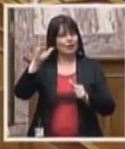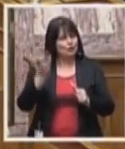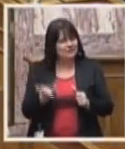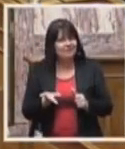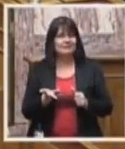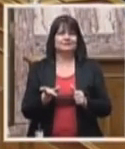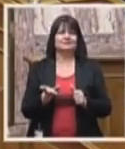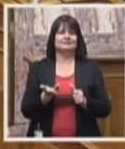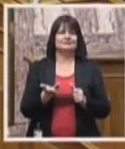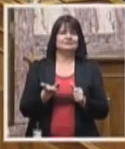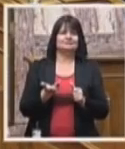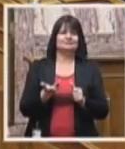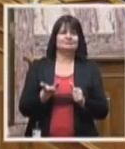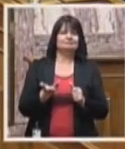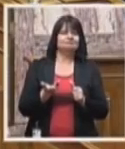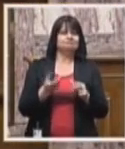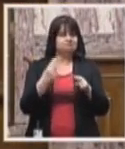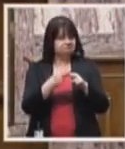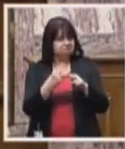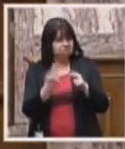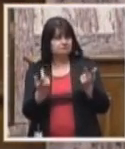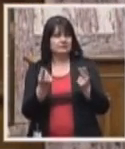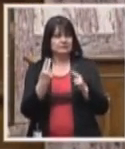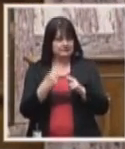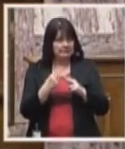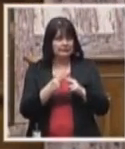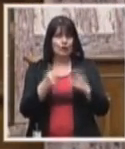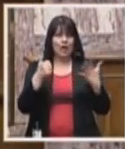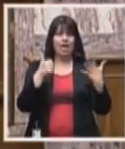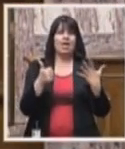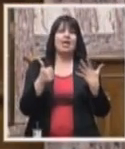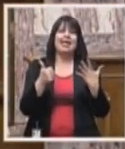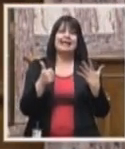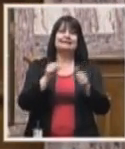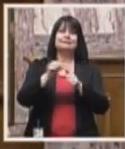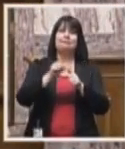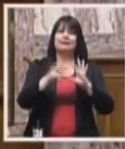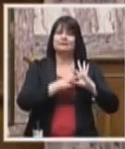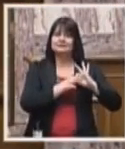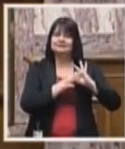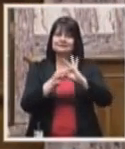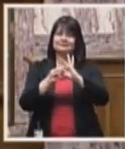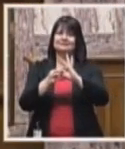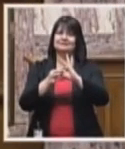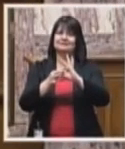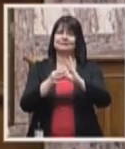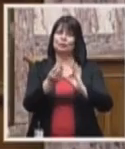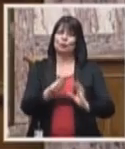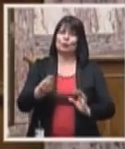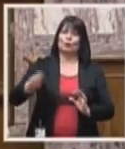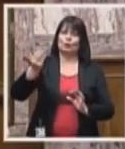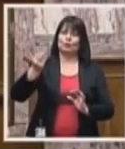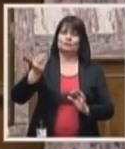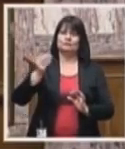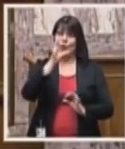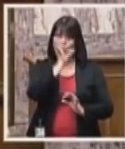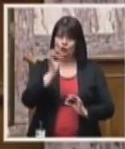της αξίας των ελληνικών εξαγωγών για 6 συνεχιζόμενους μήνες από τον Οκτώβριο του